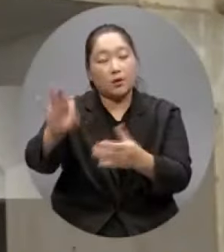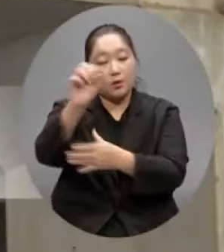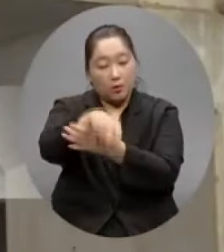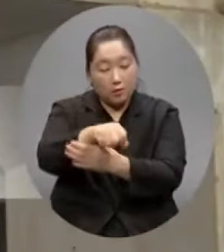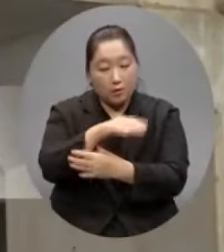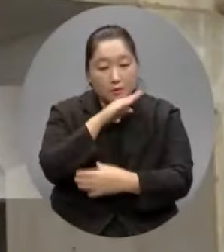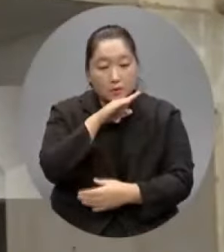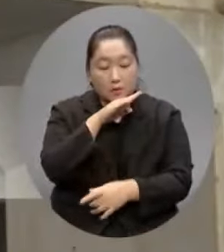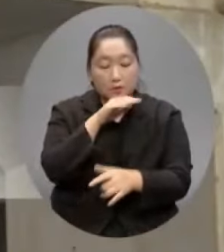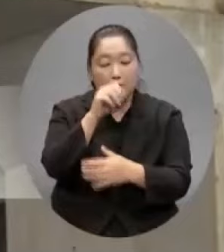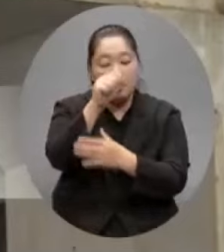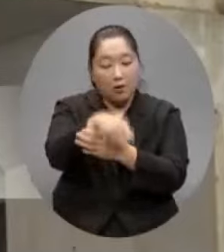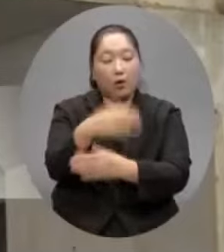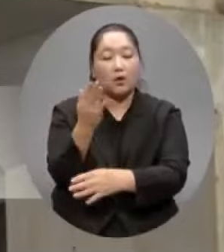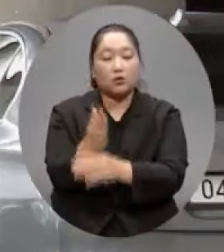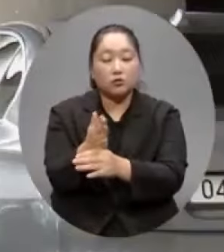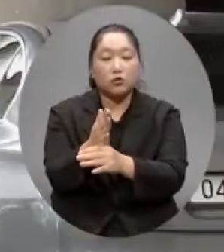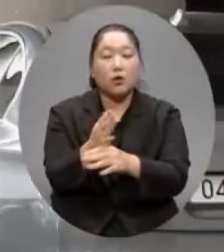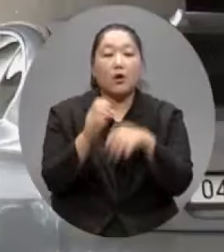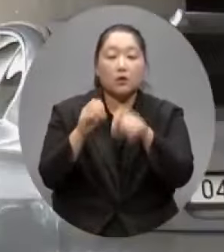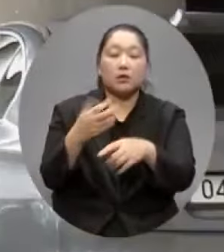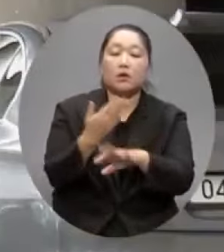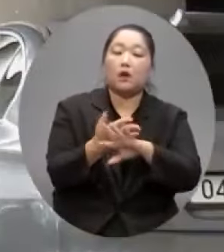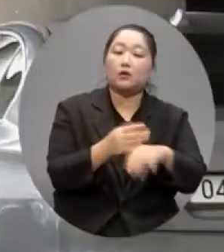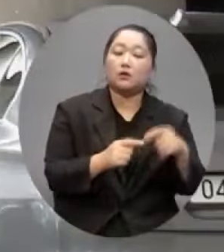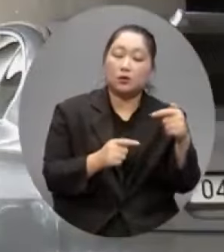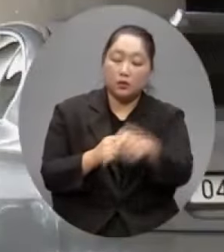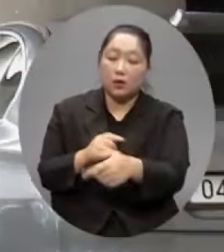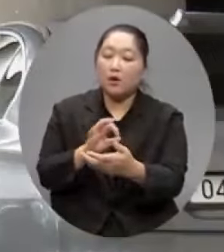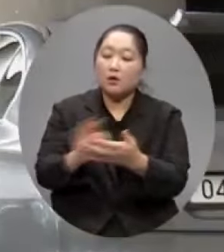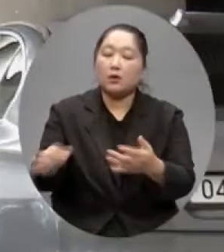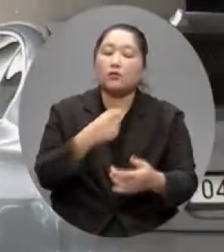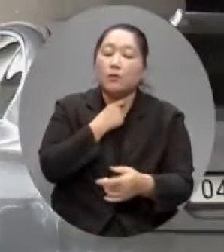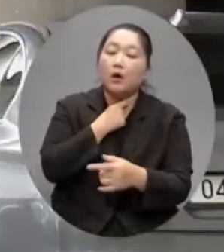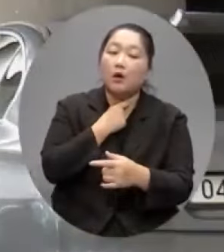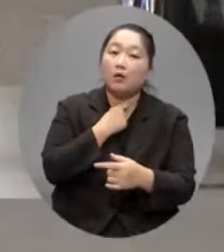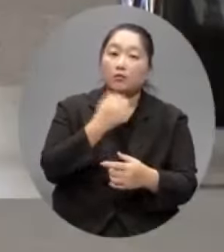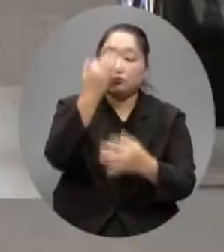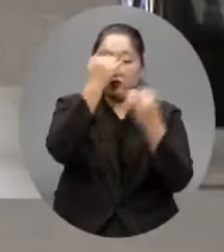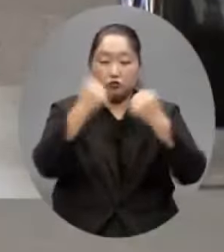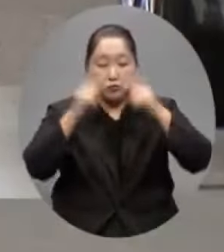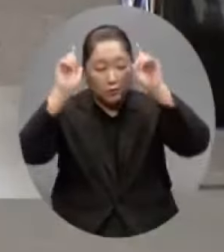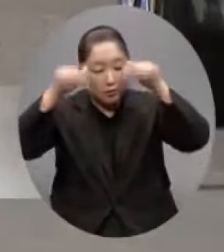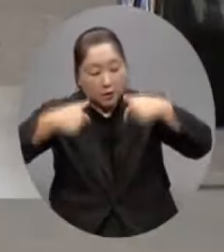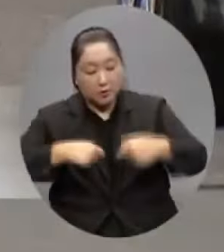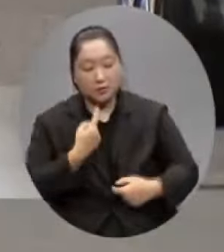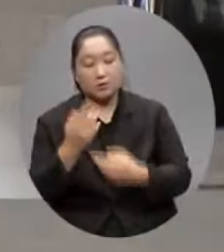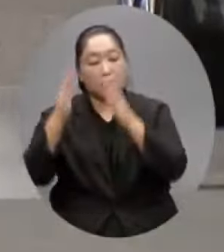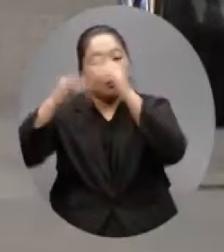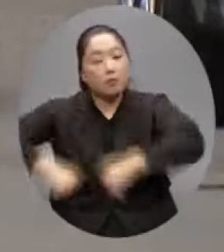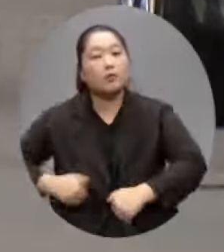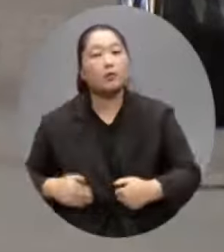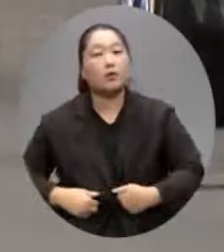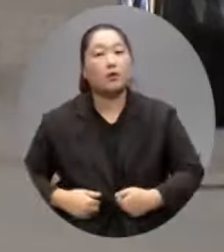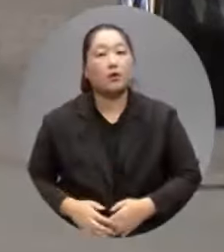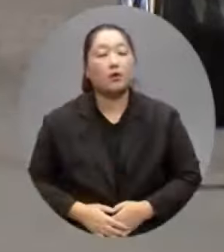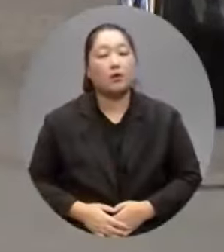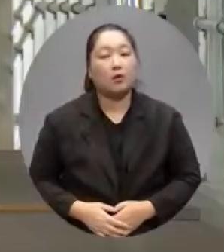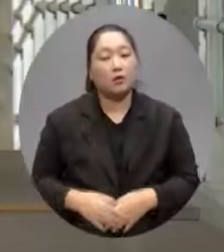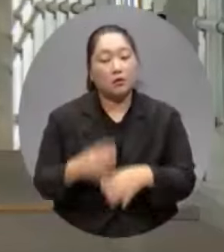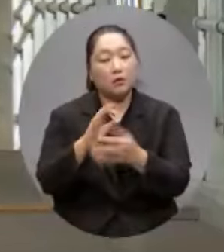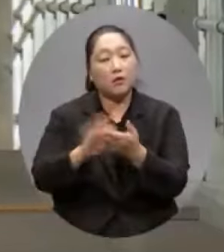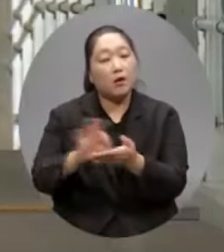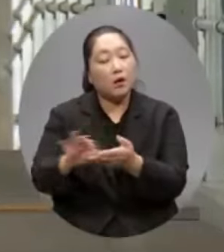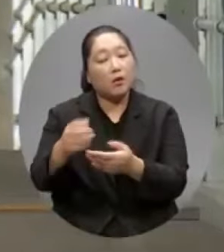기간 중이라도 홍보관 자리에 다른 이용 계획이 생기면 충청북도는 자진 철거해야 합니다. 얼마나 쓸 수